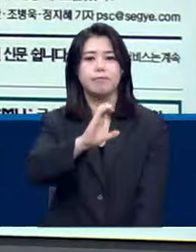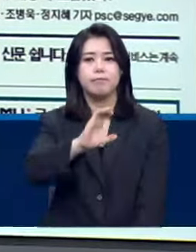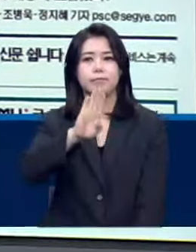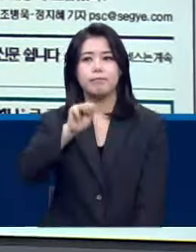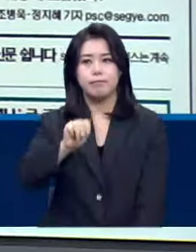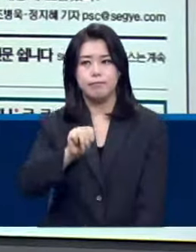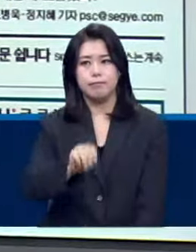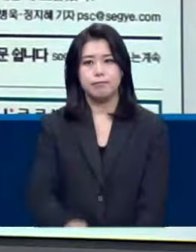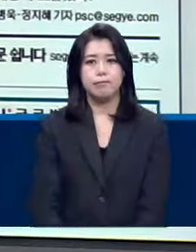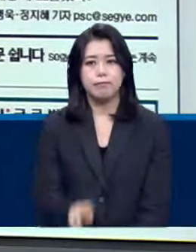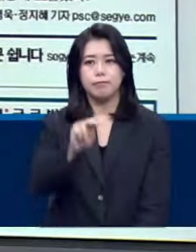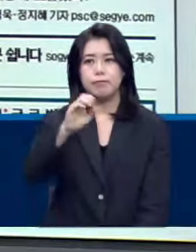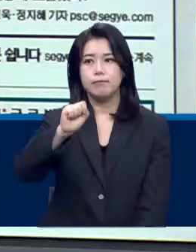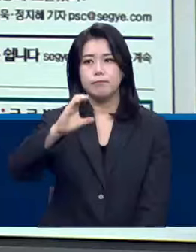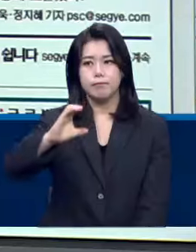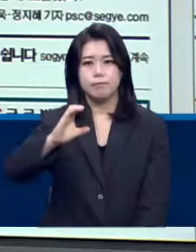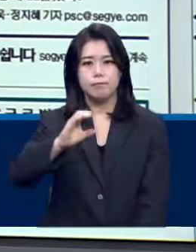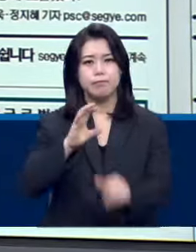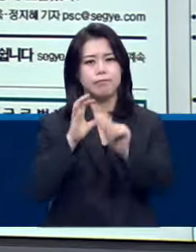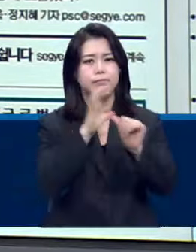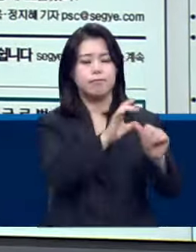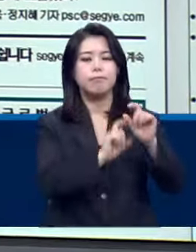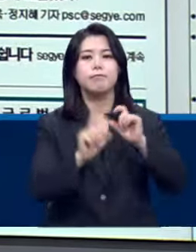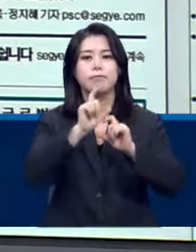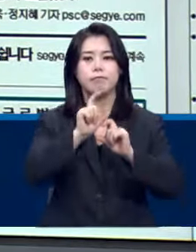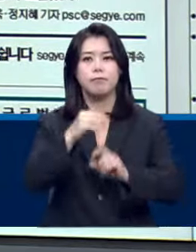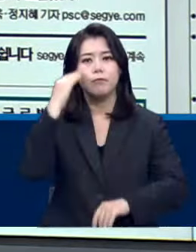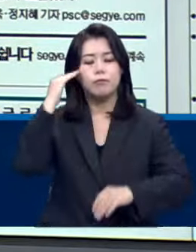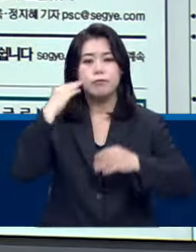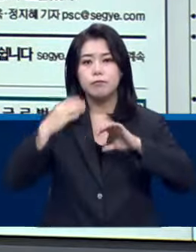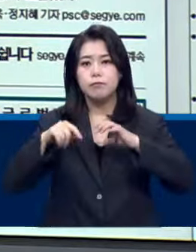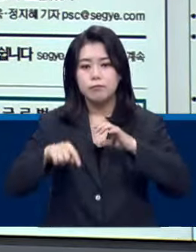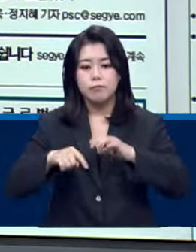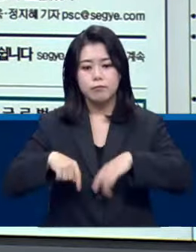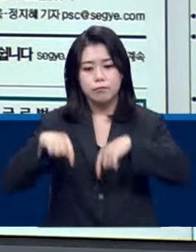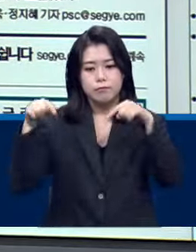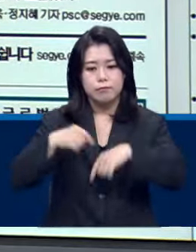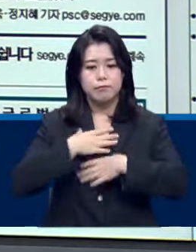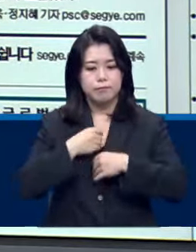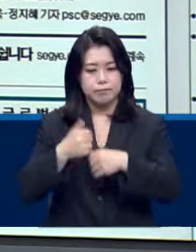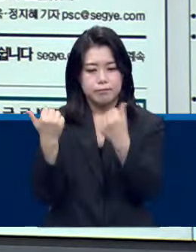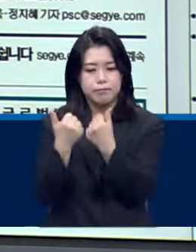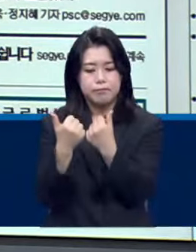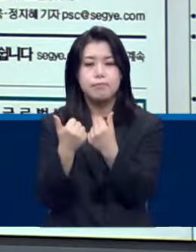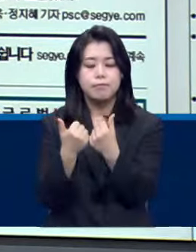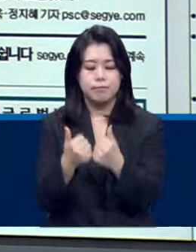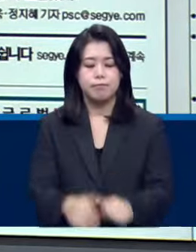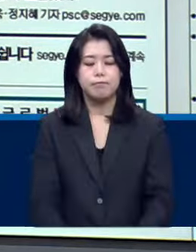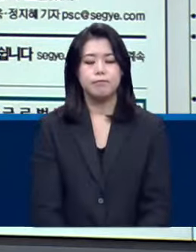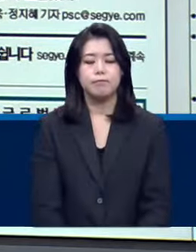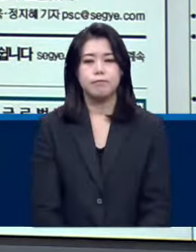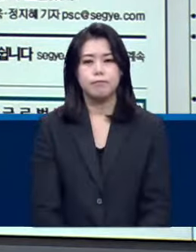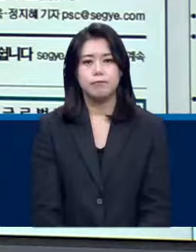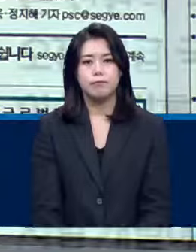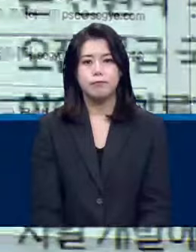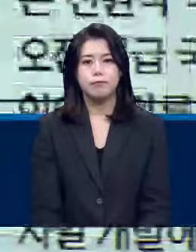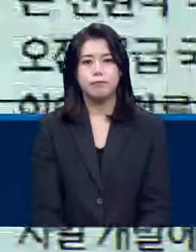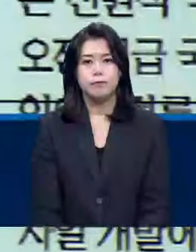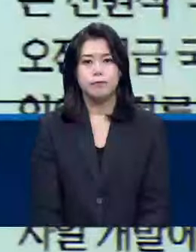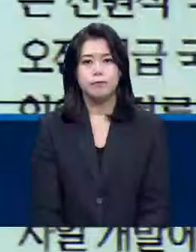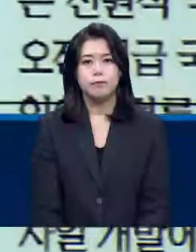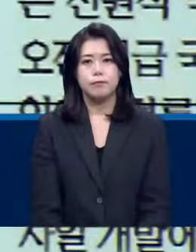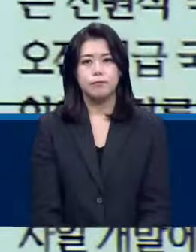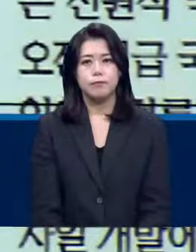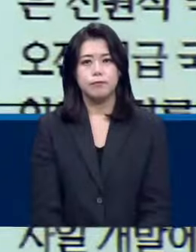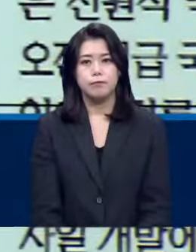독자제재 추가 우리나라도이 긴급 외교 안보 회의를 열었습니다이 관련해서 국가 안보 회의를